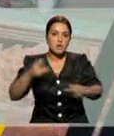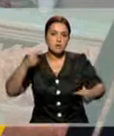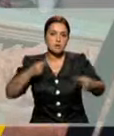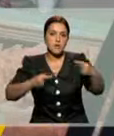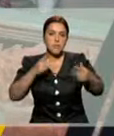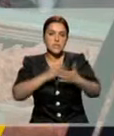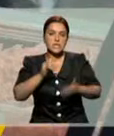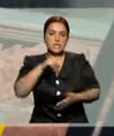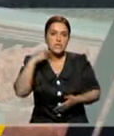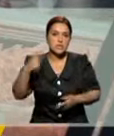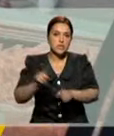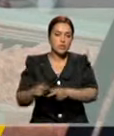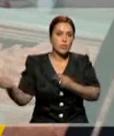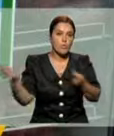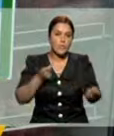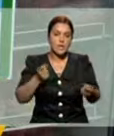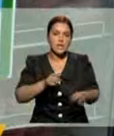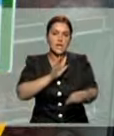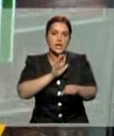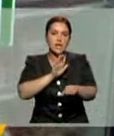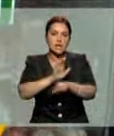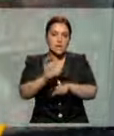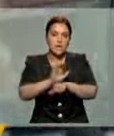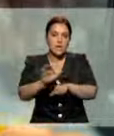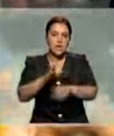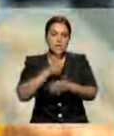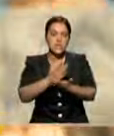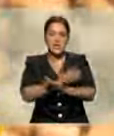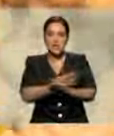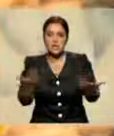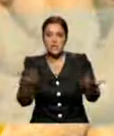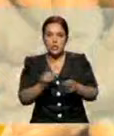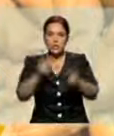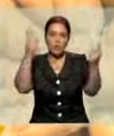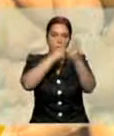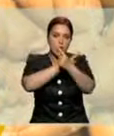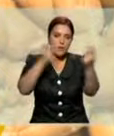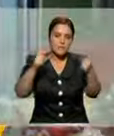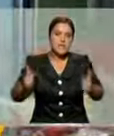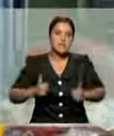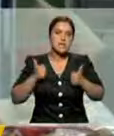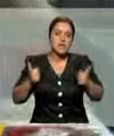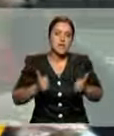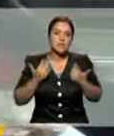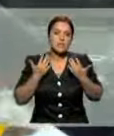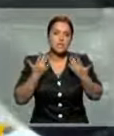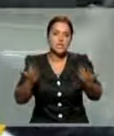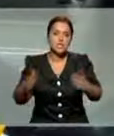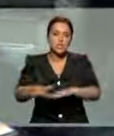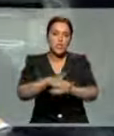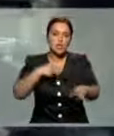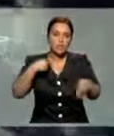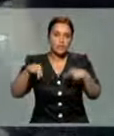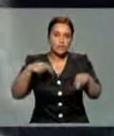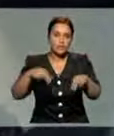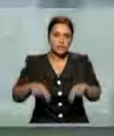в том числе и с российскими продуктами. Товаропроизводители устраивают различные промо-акции, так стараются они привлечь